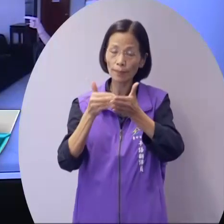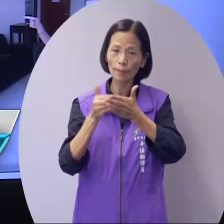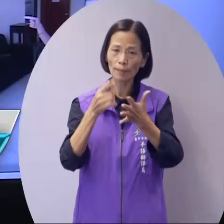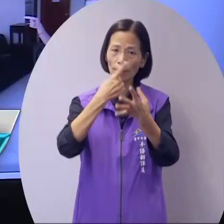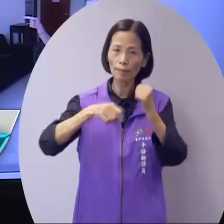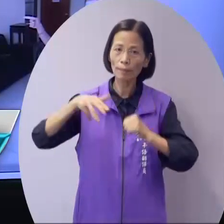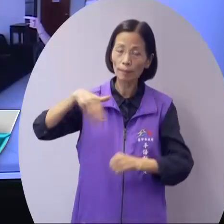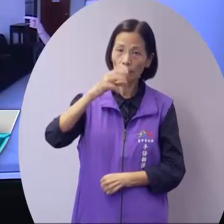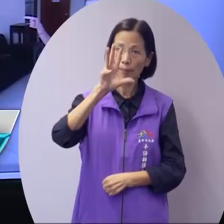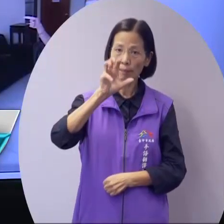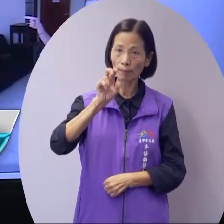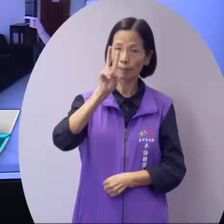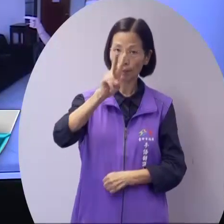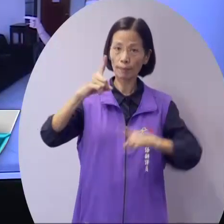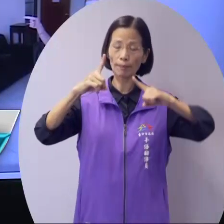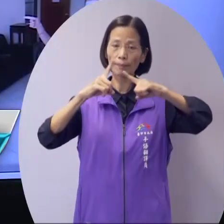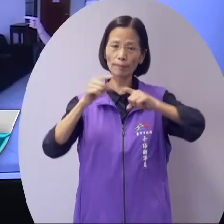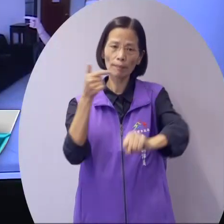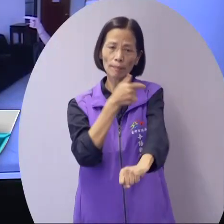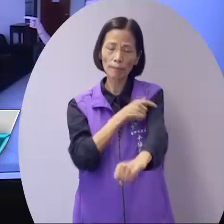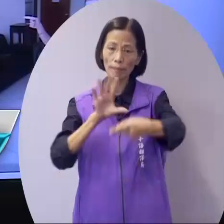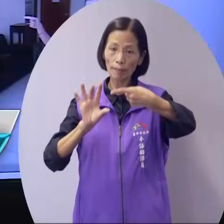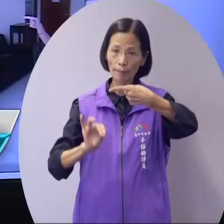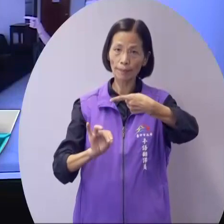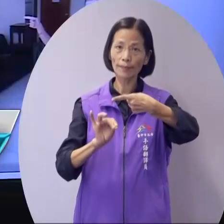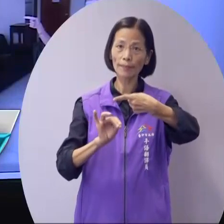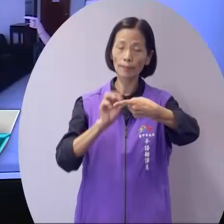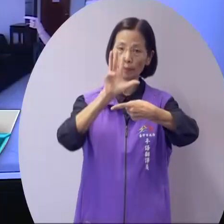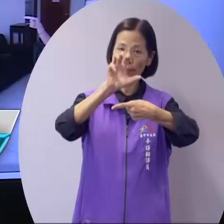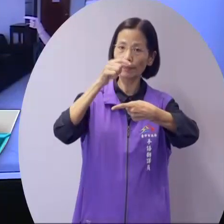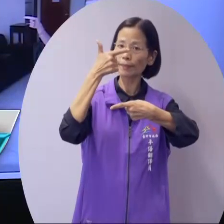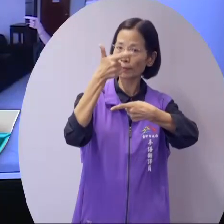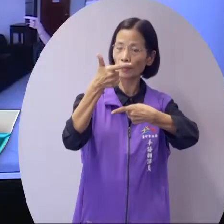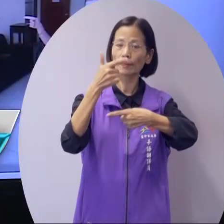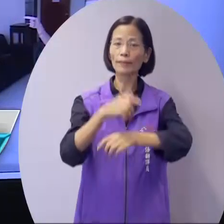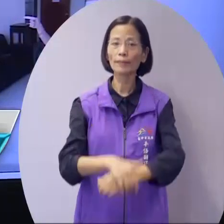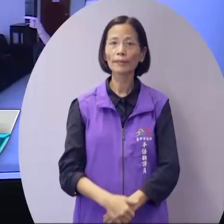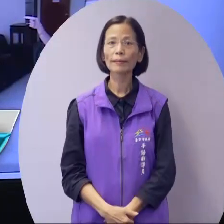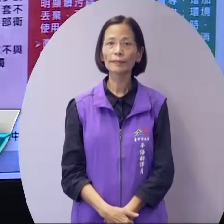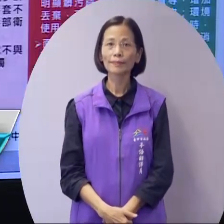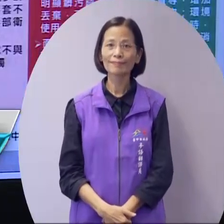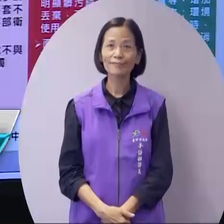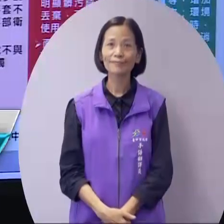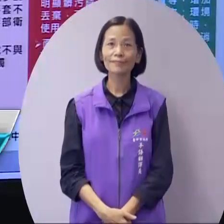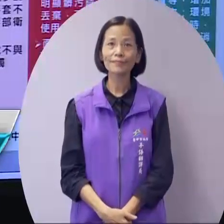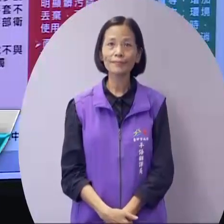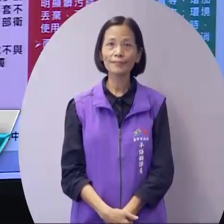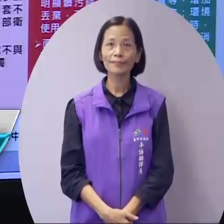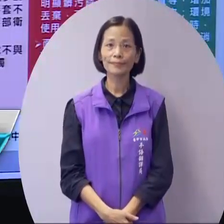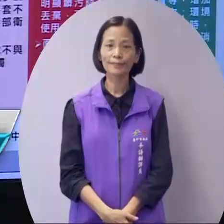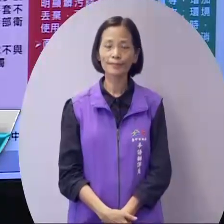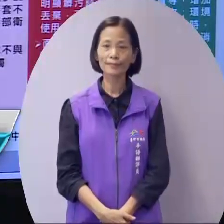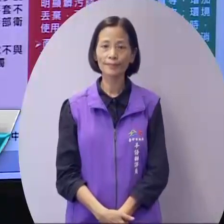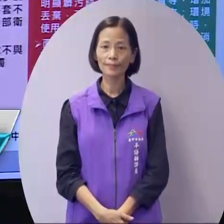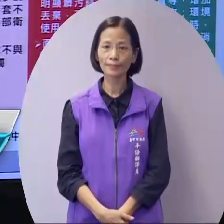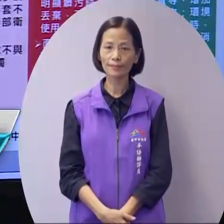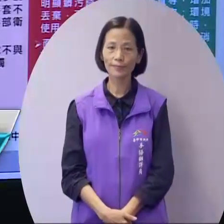是882人，接种率是86%。好，下一页，